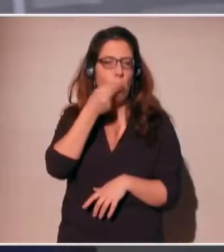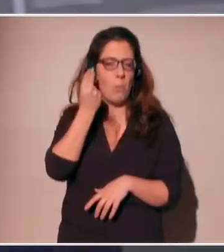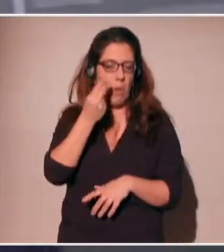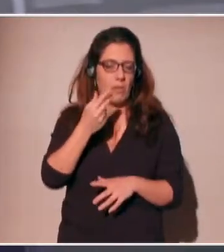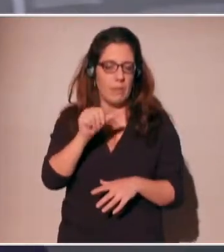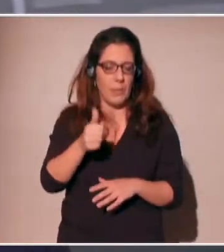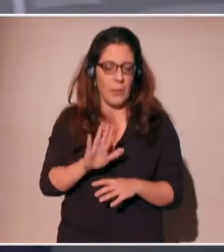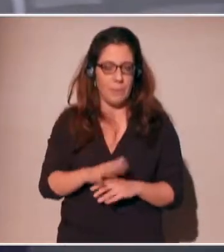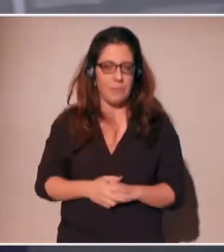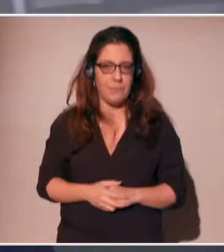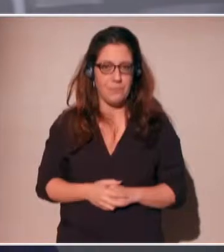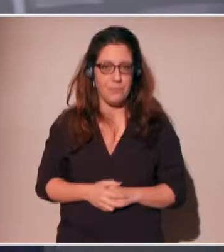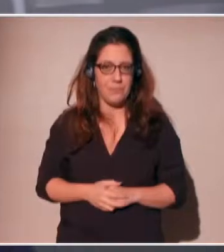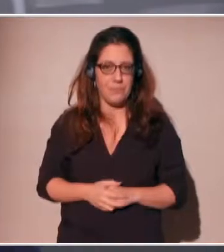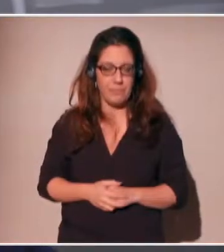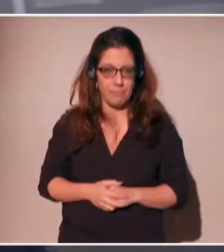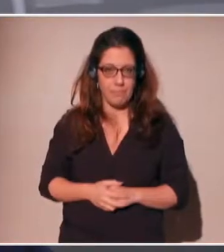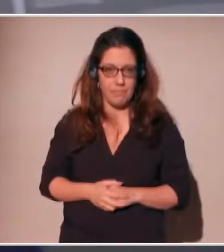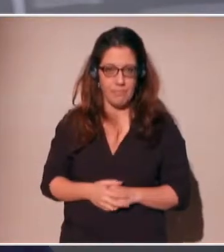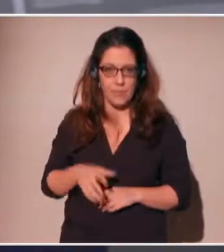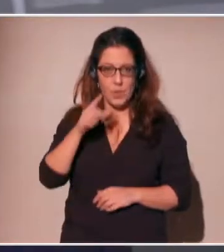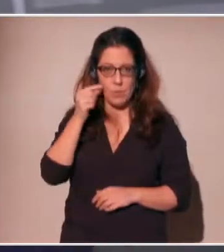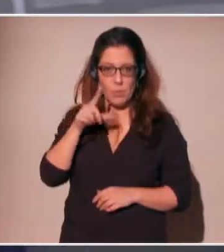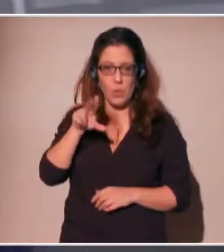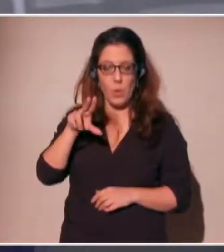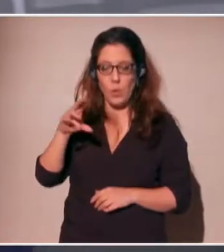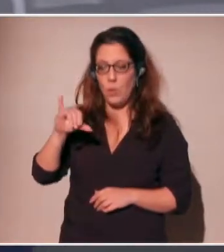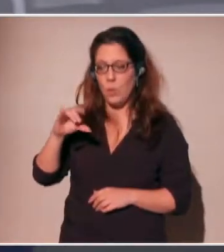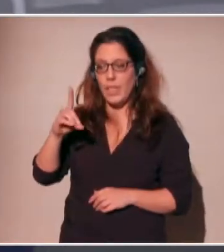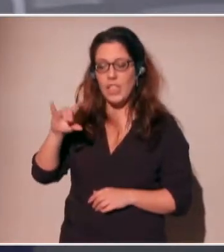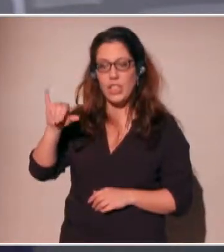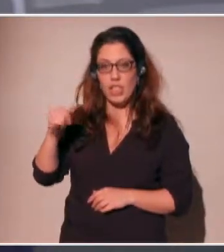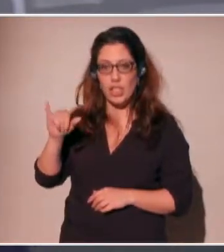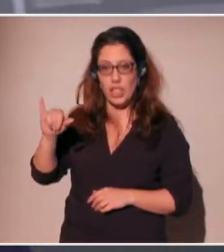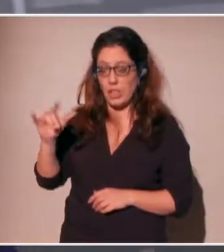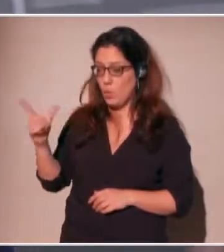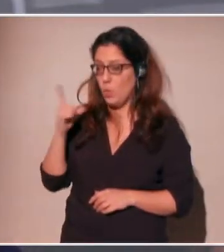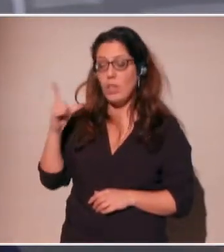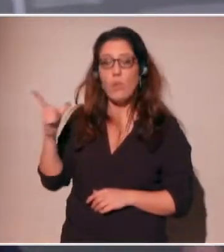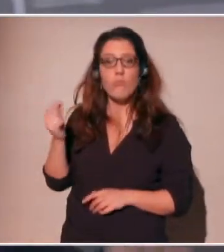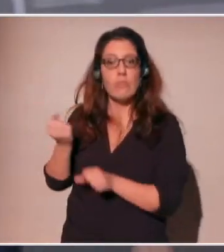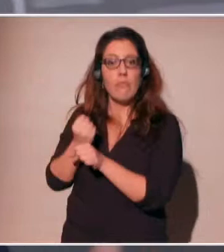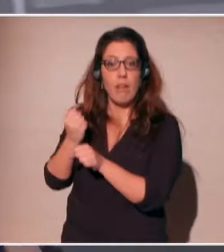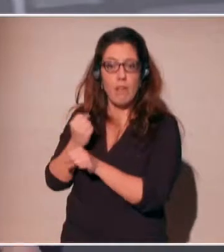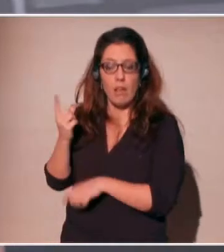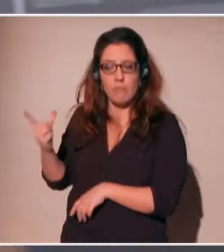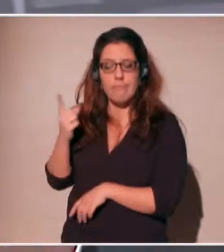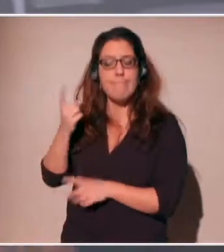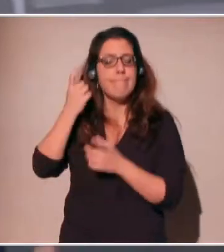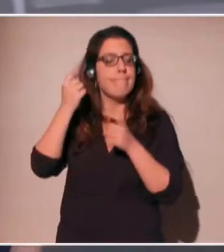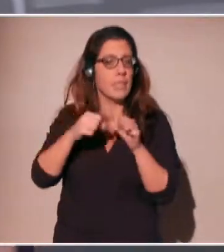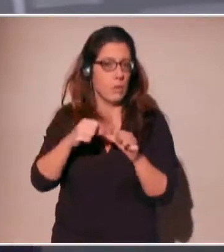Avec mon partenaire, Pierre-Noël Luigi, ici, on réfléchit au moyen